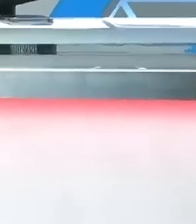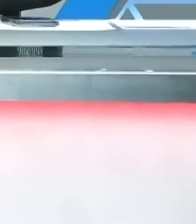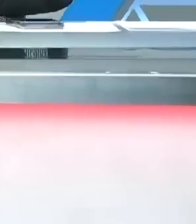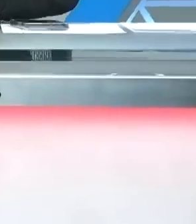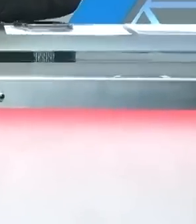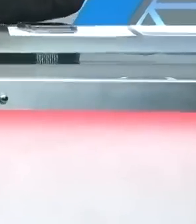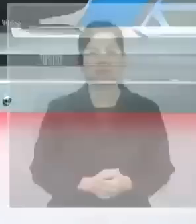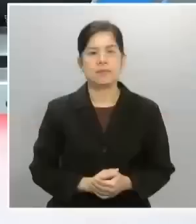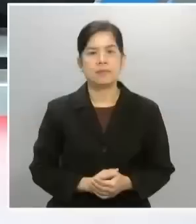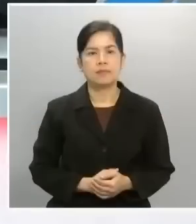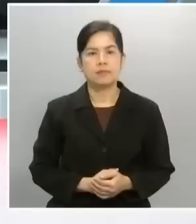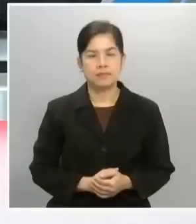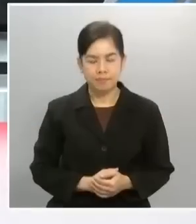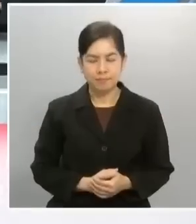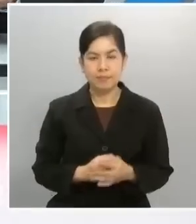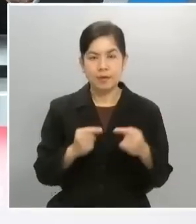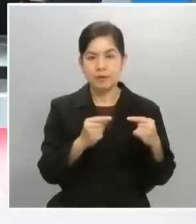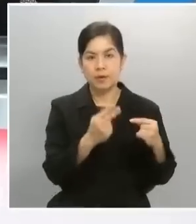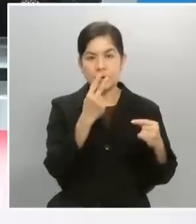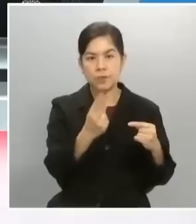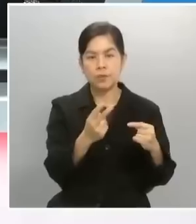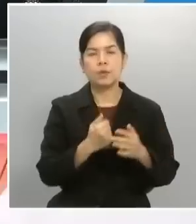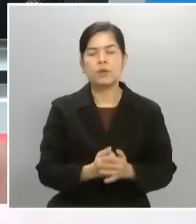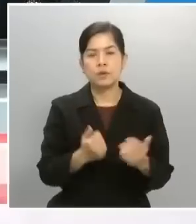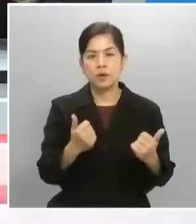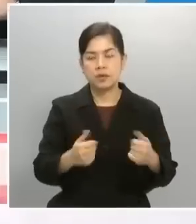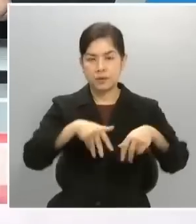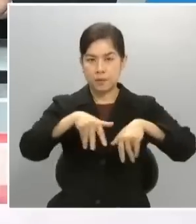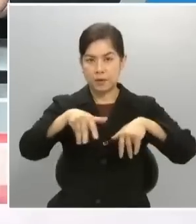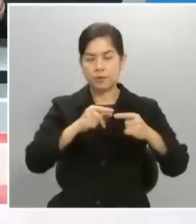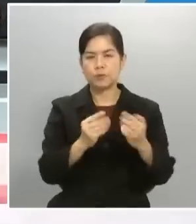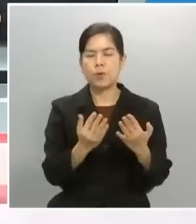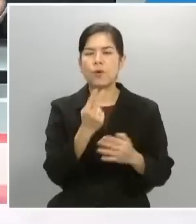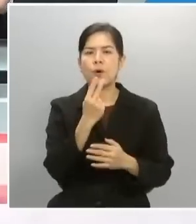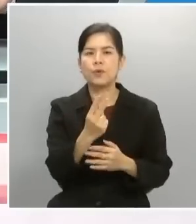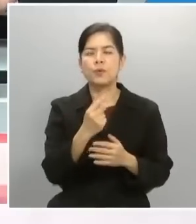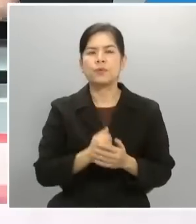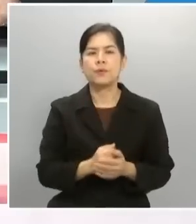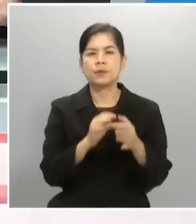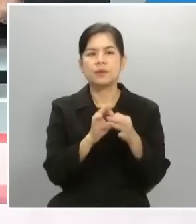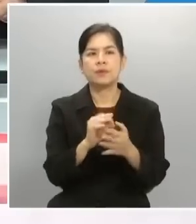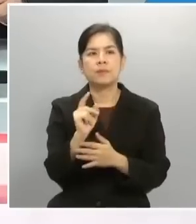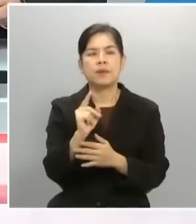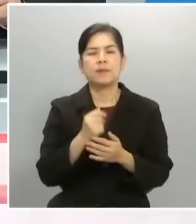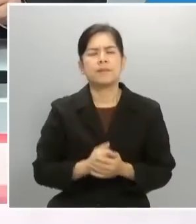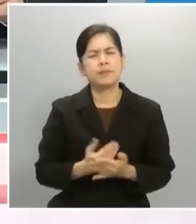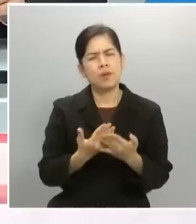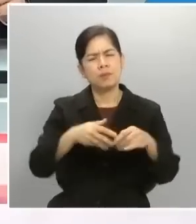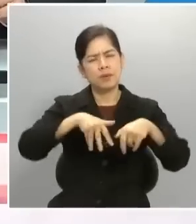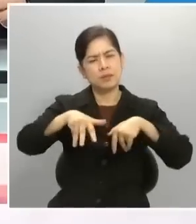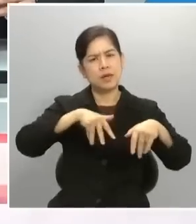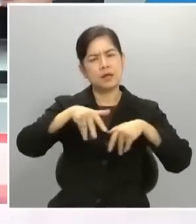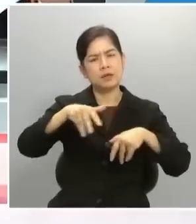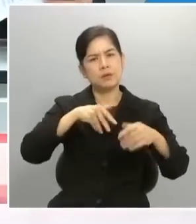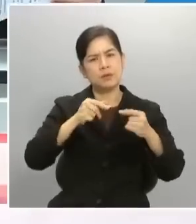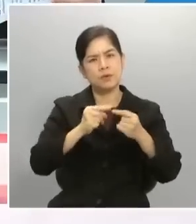อ่ะคุณผู้ชมครับไปถึงเวลาที่ผมเชื่อว่าหลายคนเนี่ยก็คงจะรอคอยในช่วงนี้กันอเรื่องราวที่ทำให้หลายคนนั้น